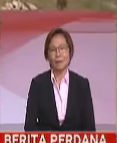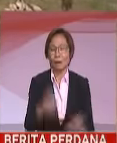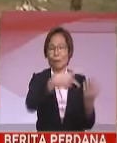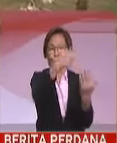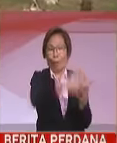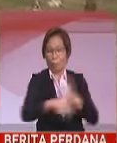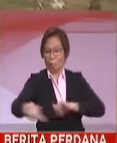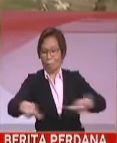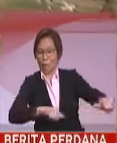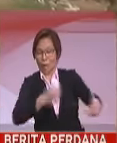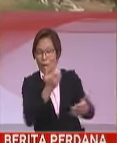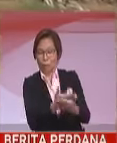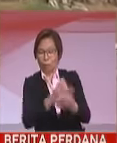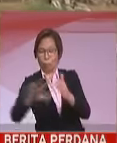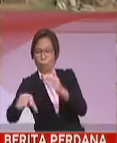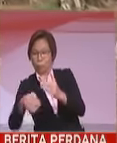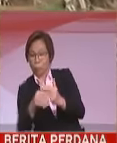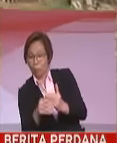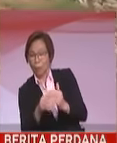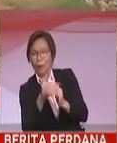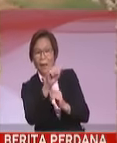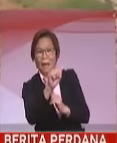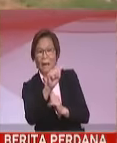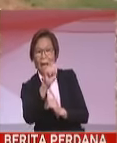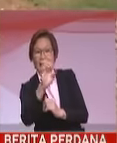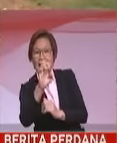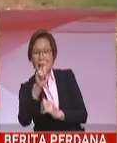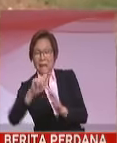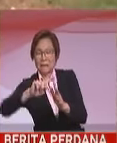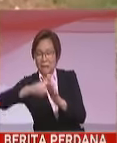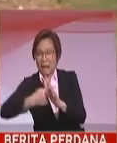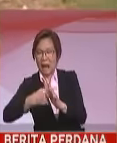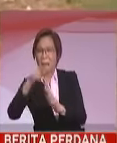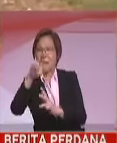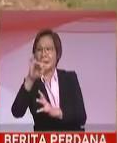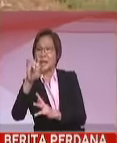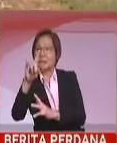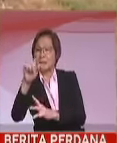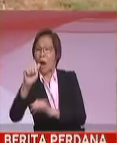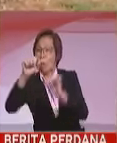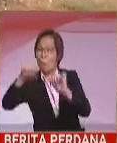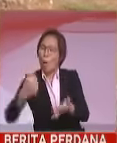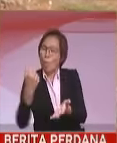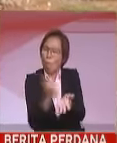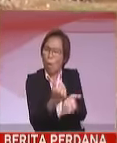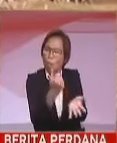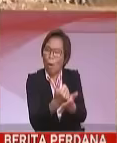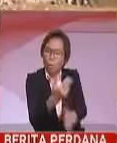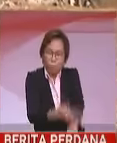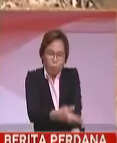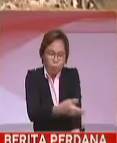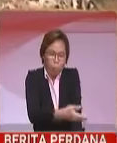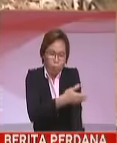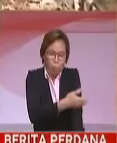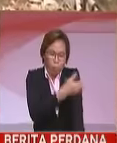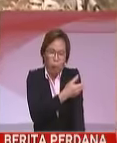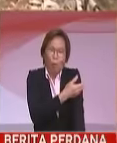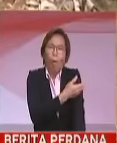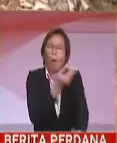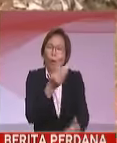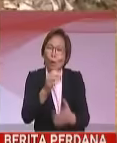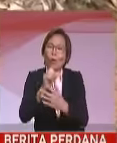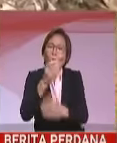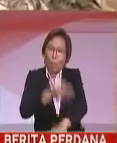Inisiatif Aktiviti Ekonomi Tambahan AET yang diperkenalkan RISDA ini mampu membantu memperbaiki taraf